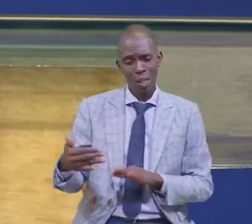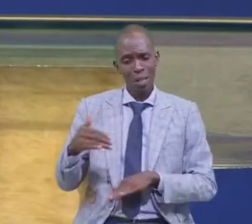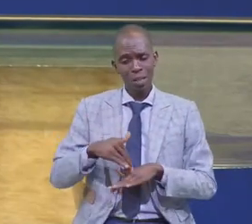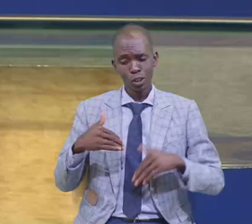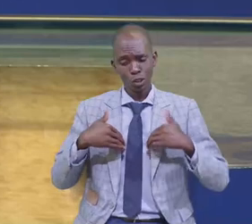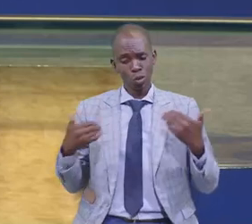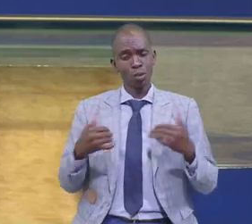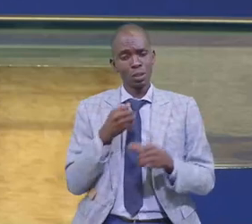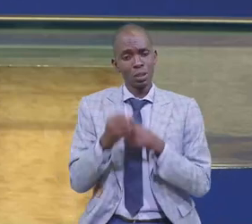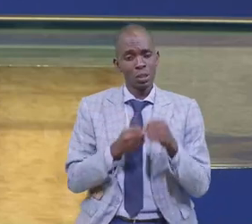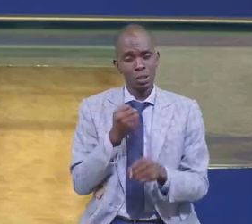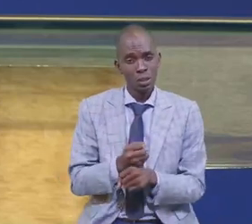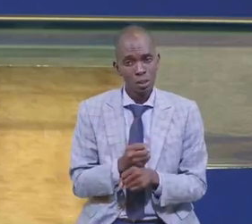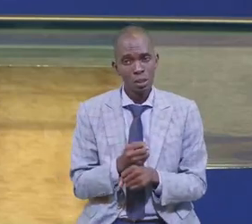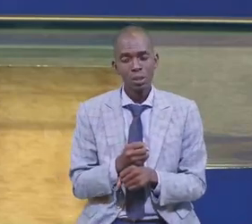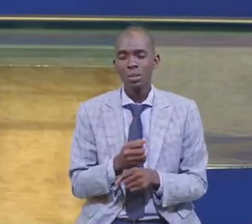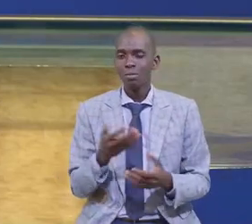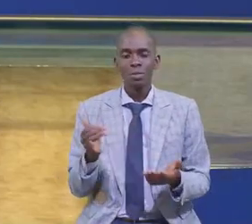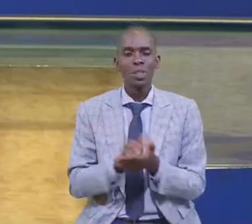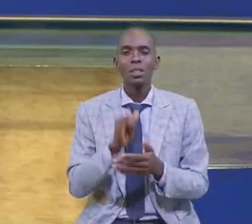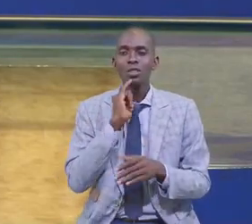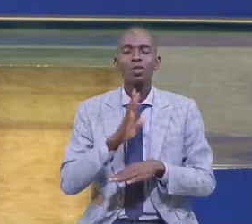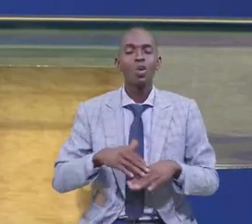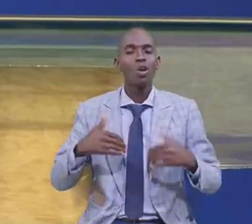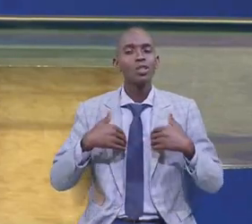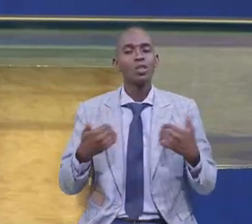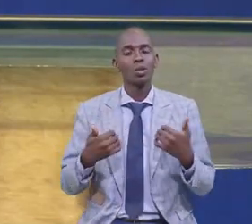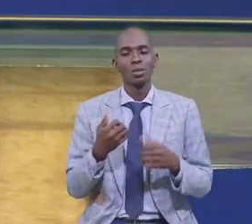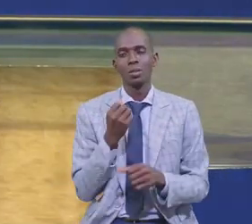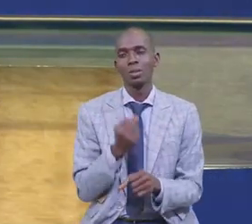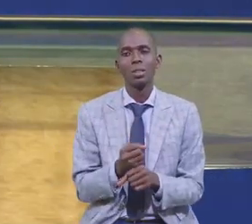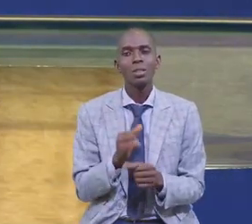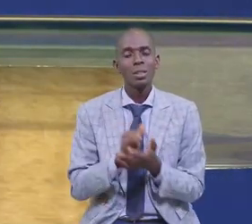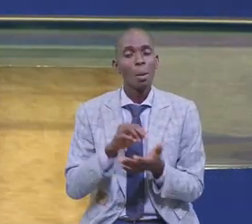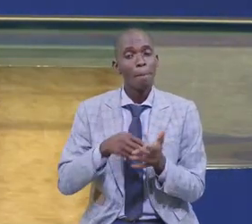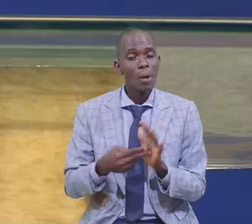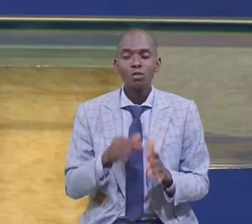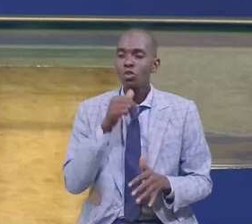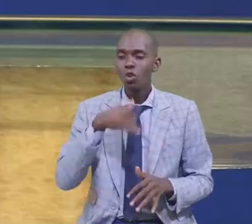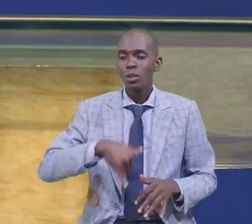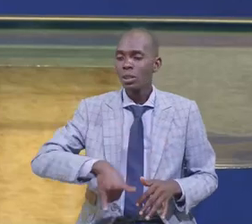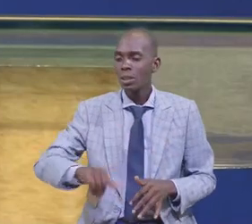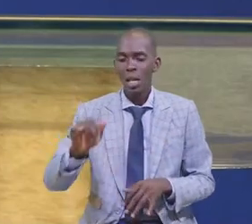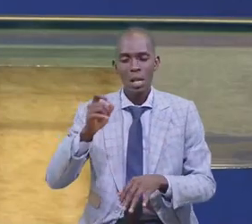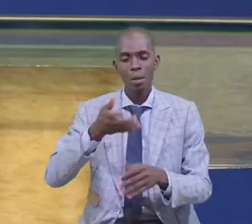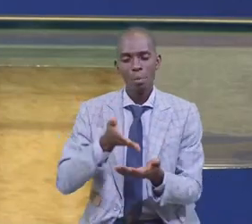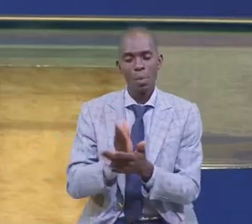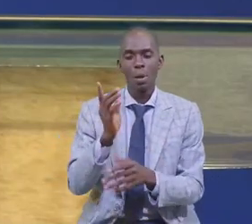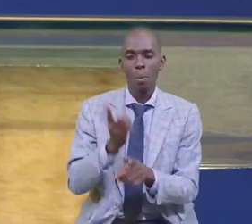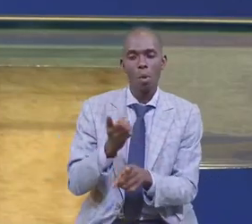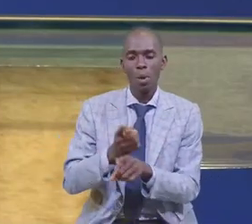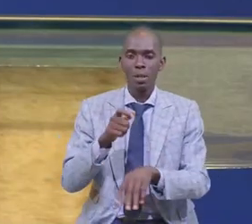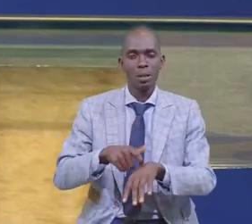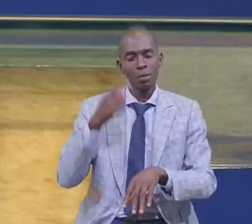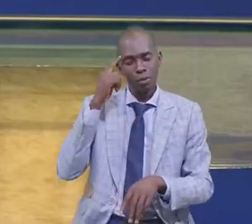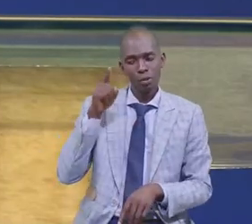ça. Et si la mort prématurée a lieu, donc ce n'est pas le temps